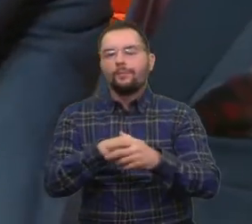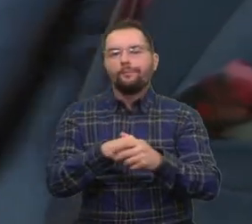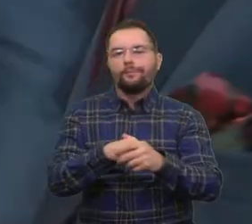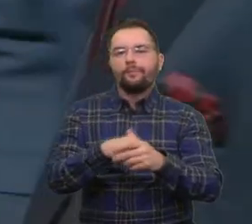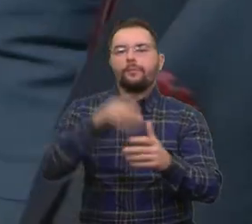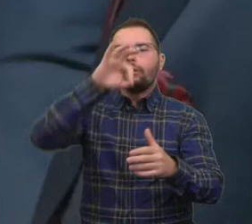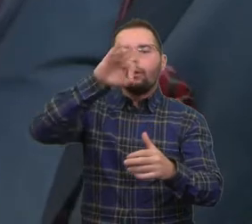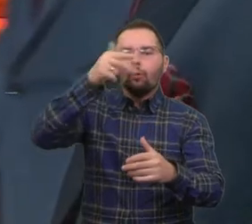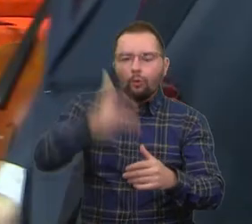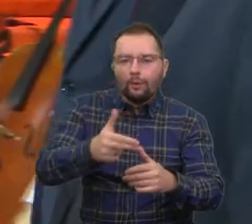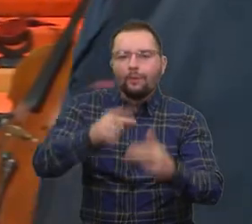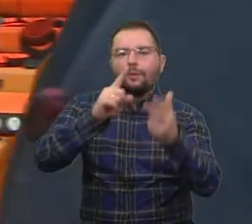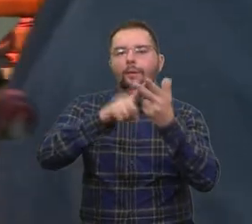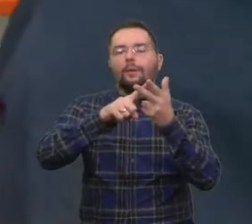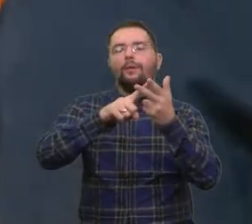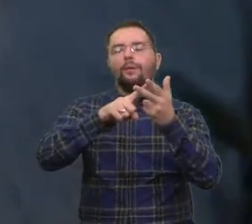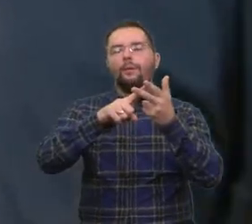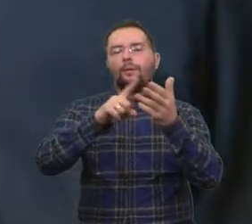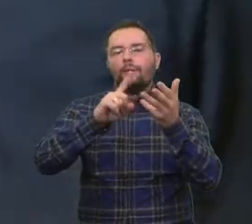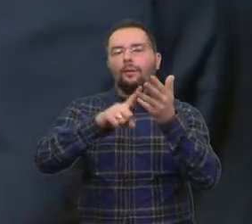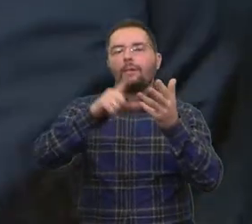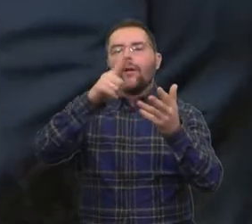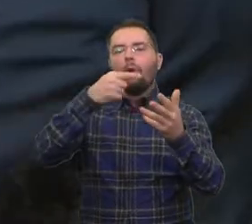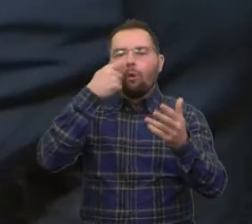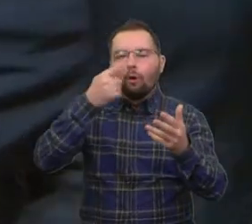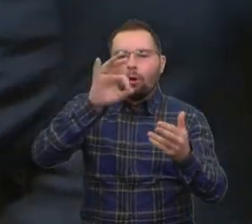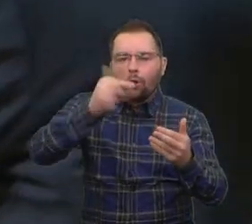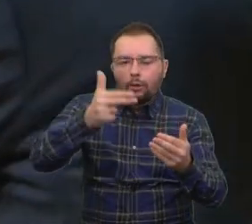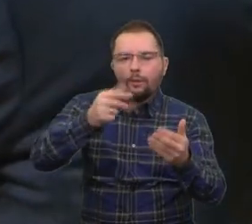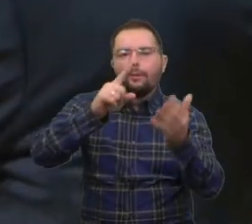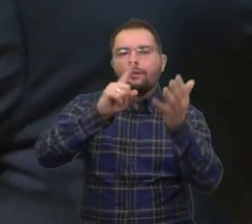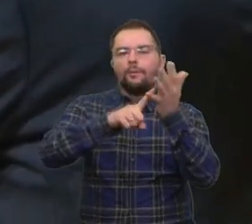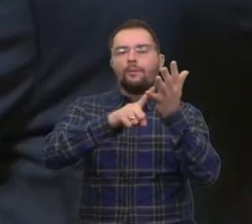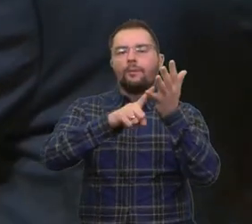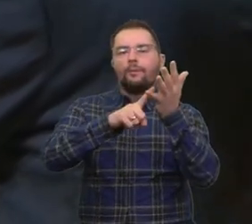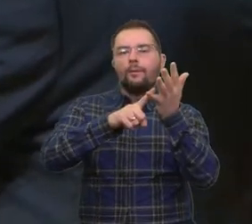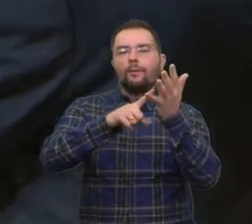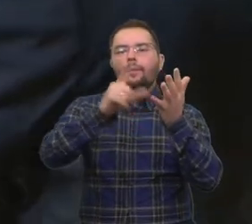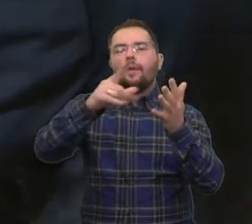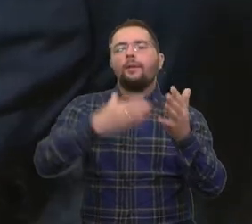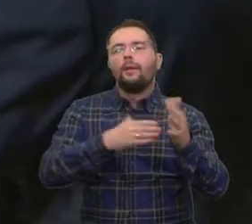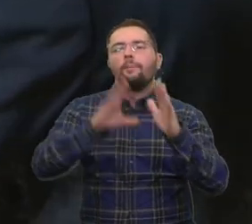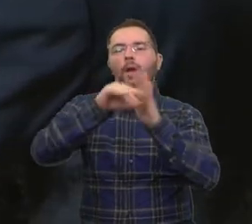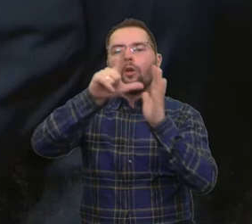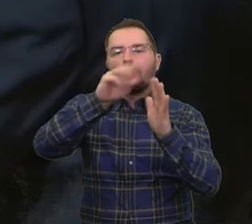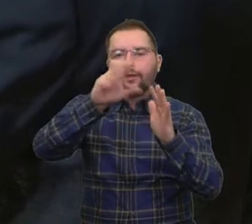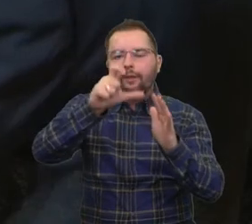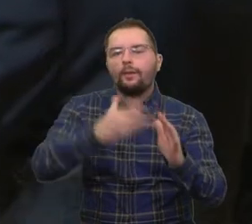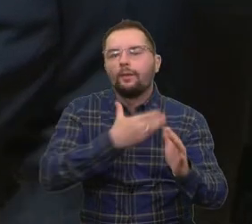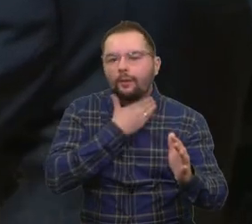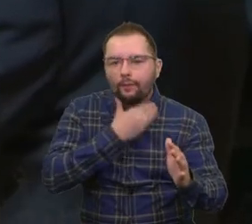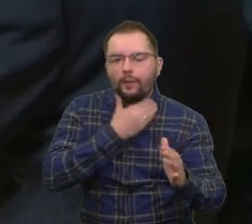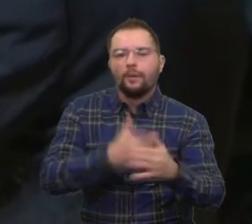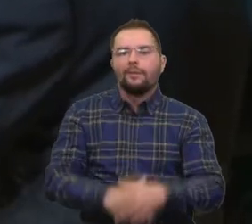Ustroń, Tomasz Kucharski, Olsztyn, Antoni Szlagor, Żywiec.